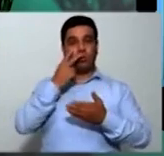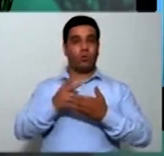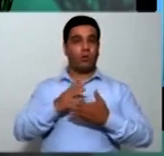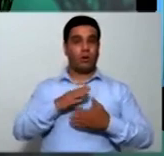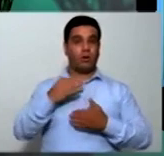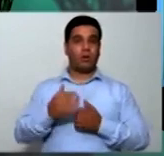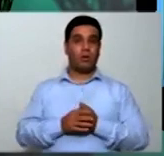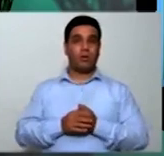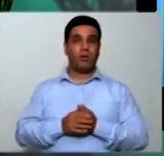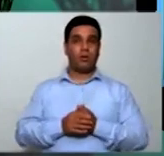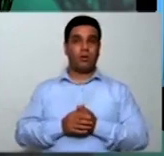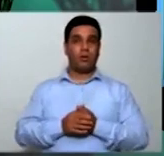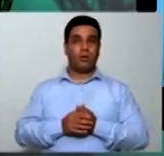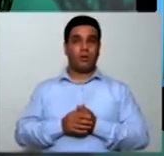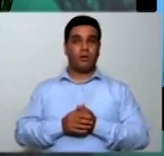edi.